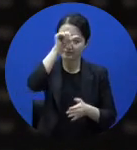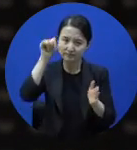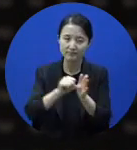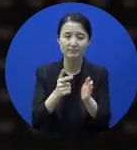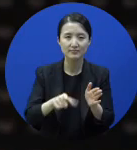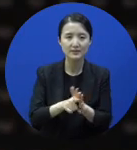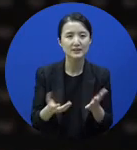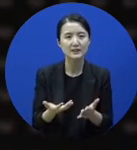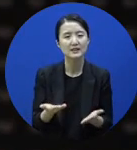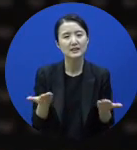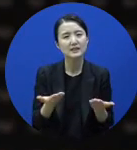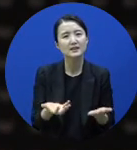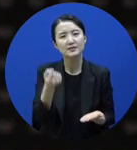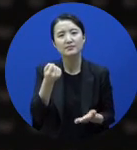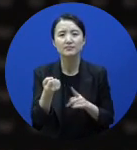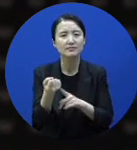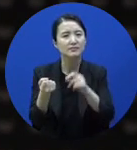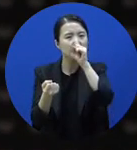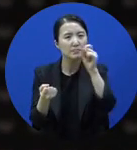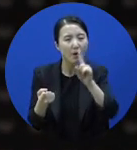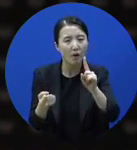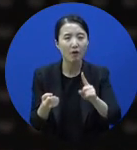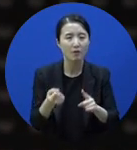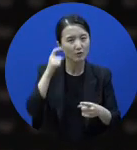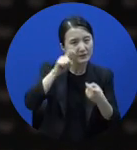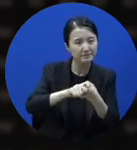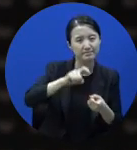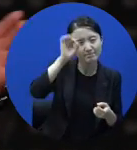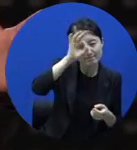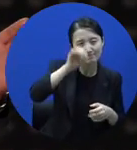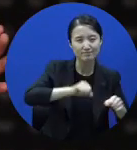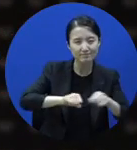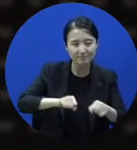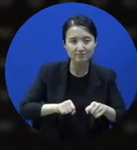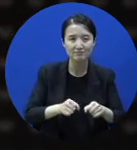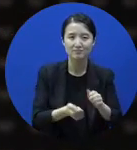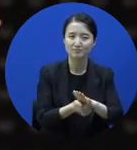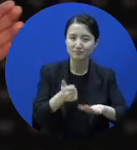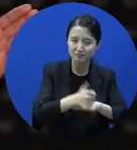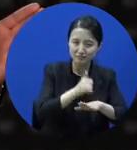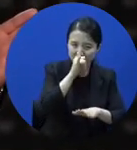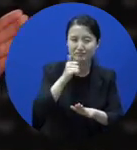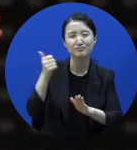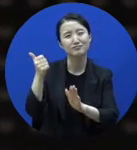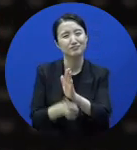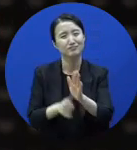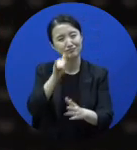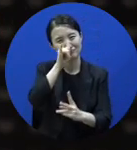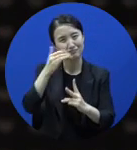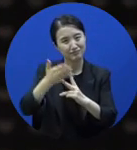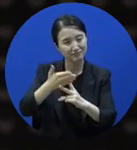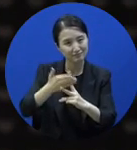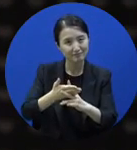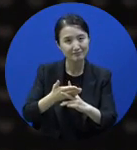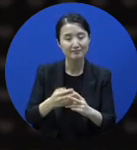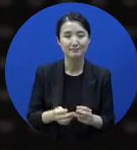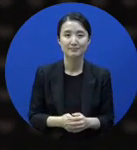있는데 어떤 분들은 당연히 잘 되기도 하고 안 되기도 합니다. 우리가 연차라는 게 있어요. 13579 하듯이